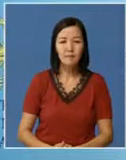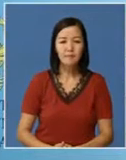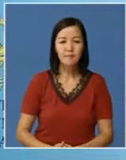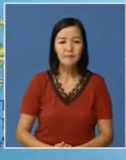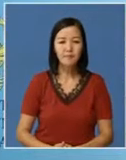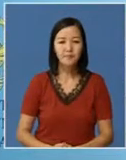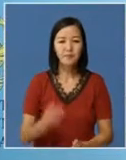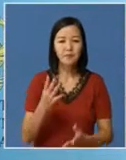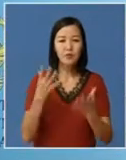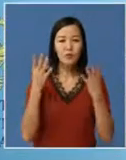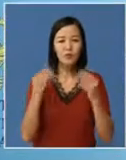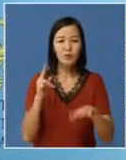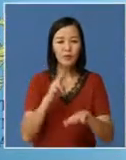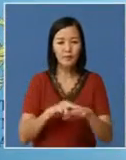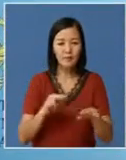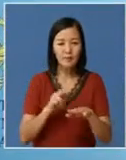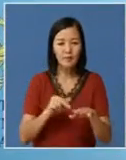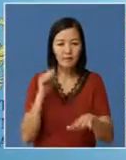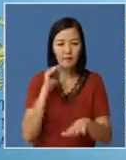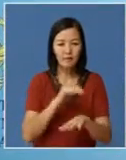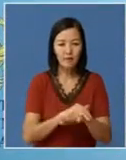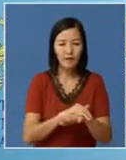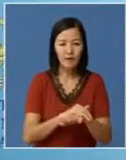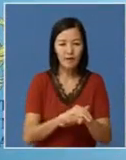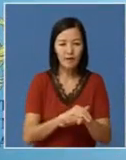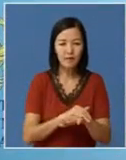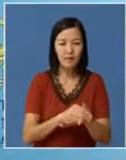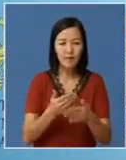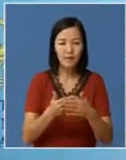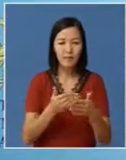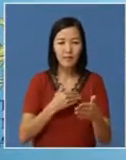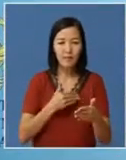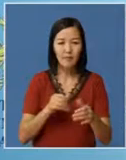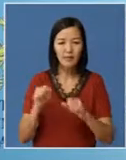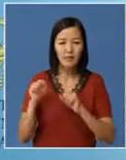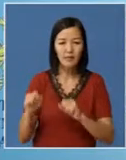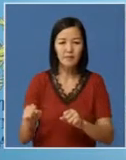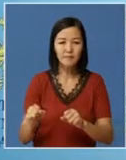В течение 3 дней полицейскими выявлено и поставлено на профилактический учет